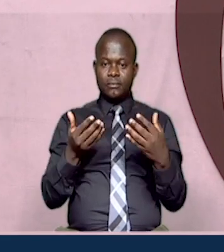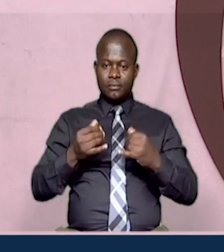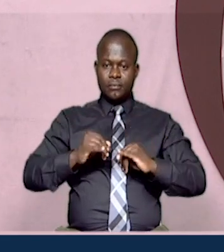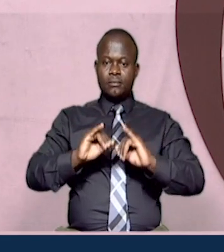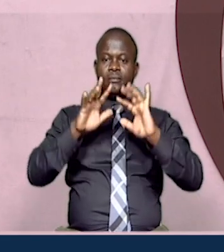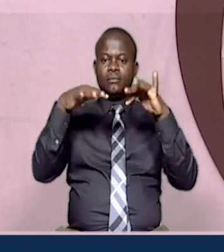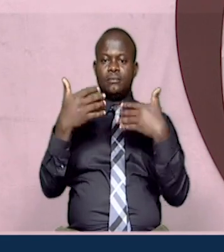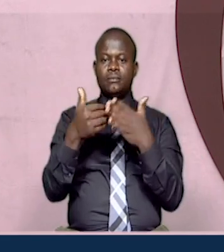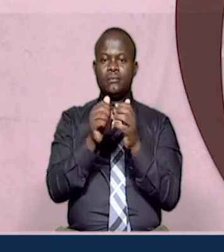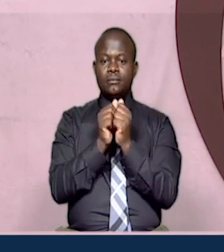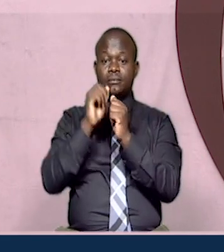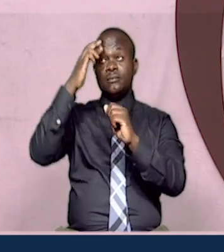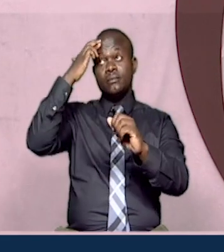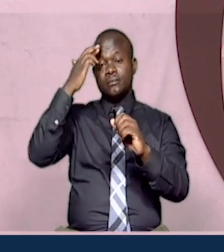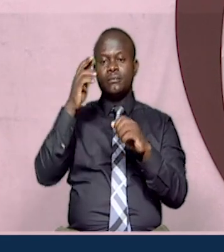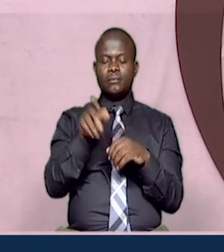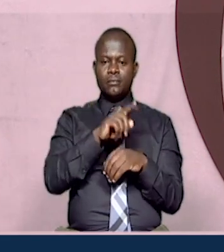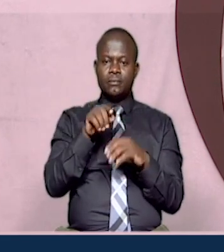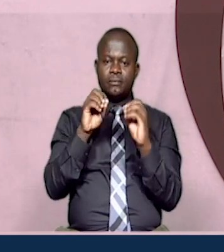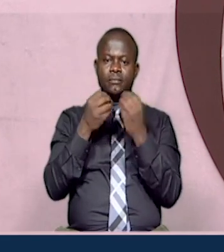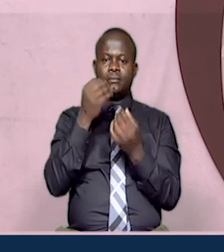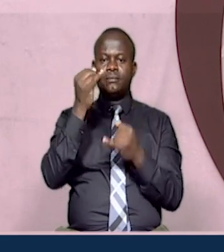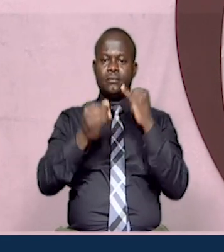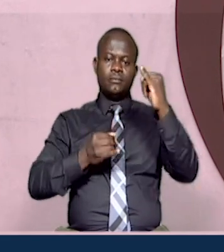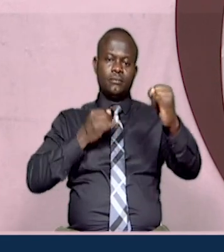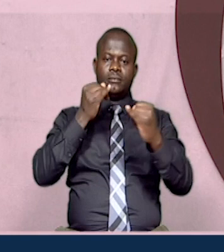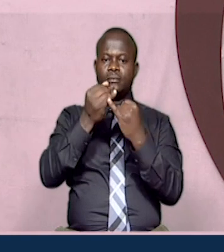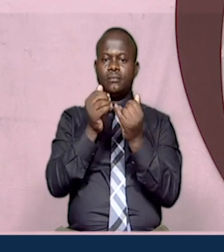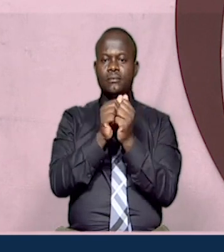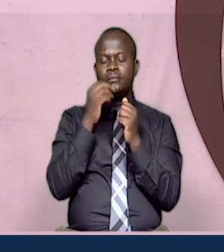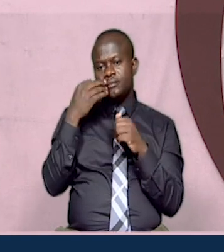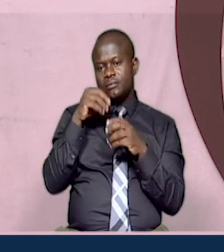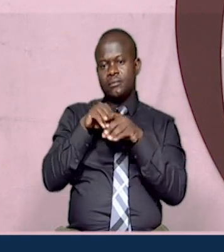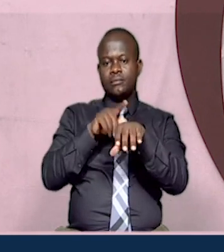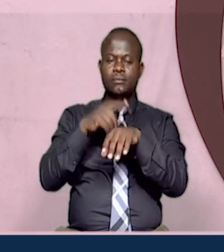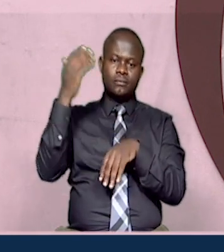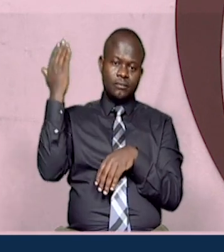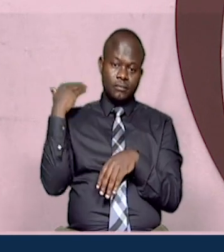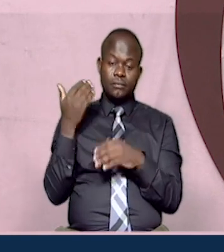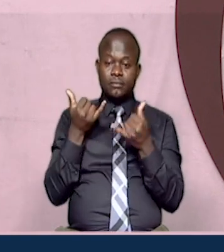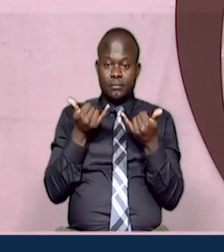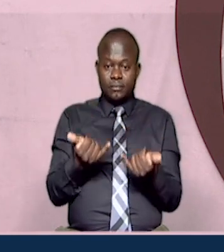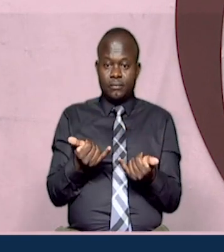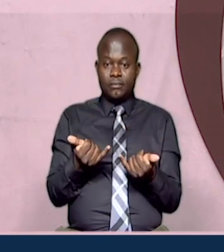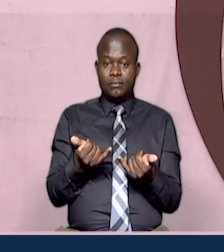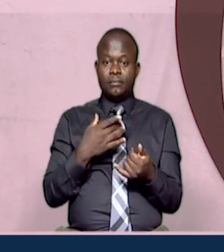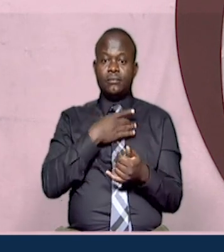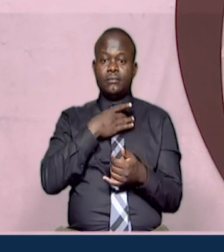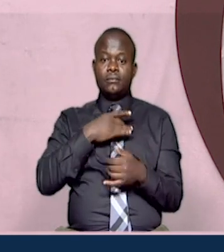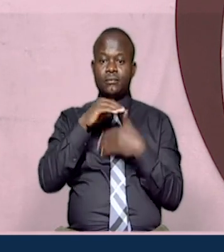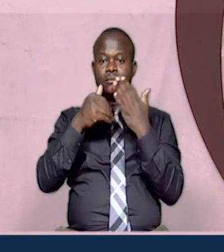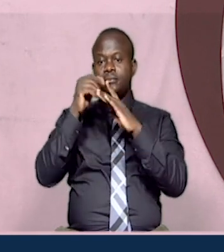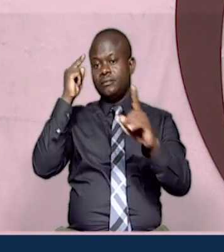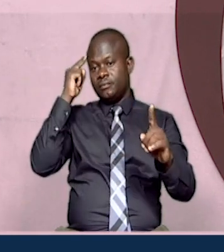bikorwa ndetse no kuzirikana amakosa y'umuryango mpuzamahanga n'Ubufaransa mu gihe cyashize. Rero uru ruzinduko